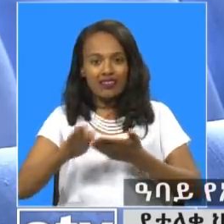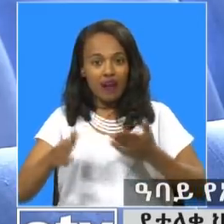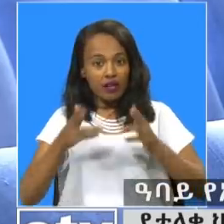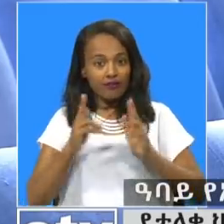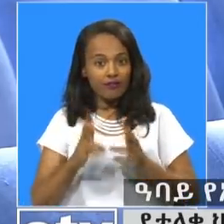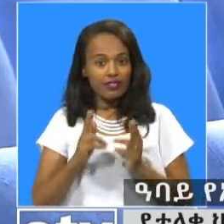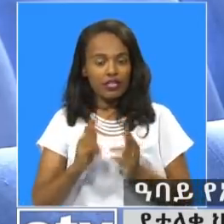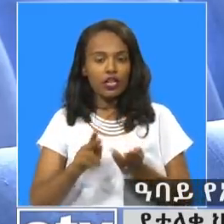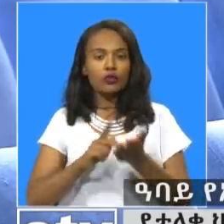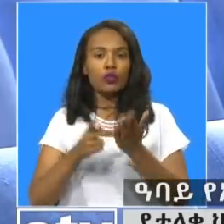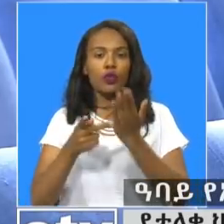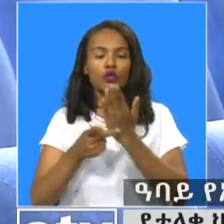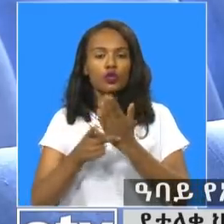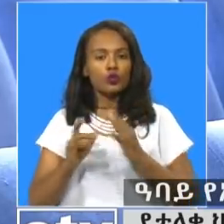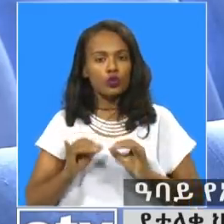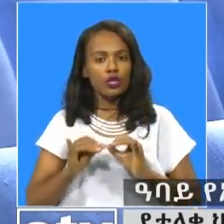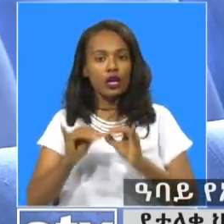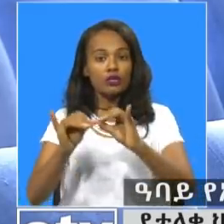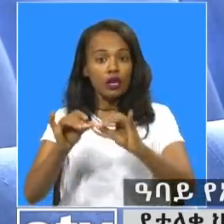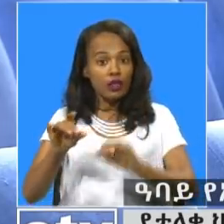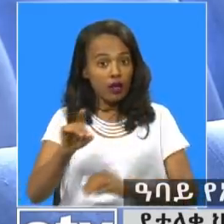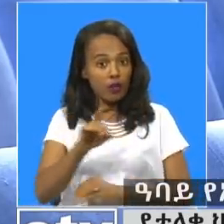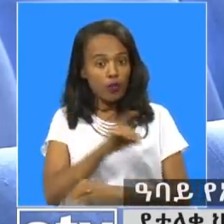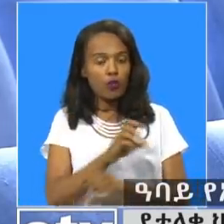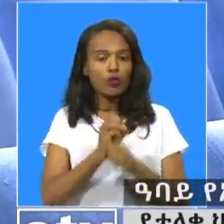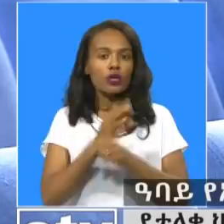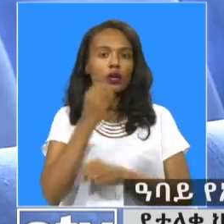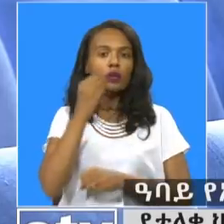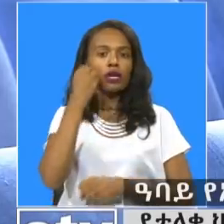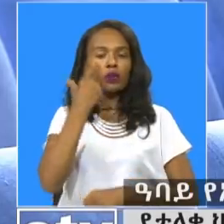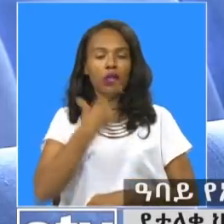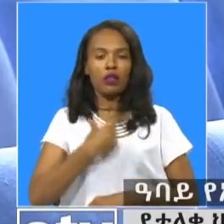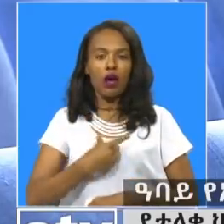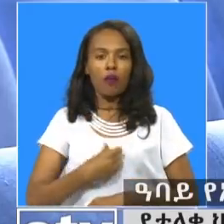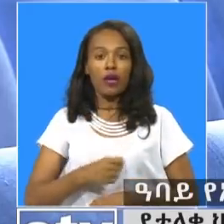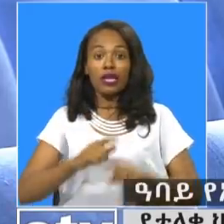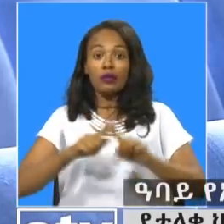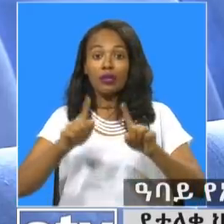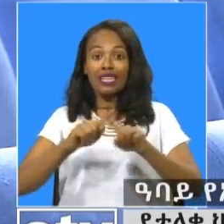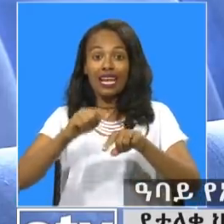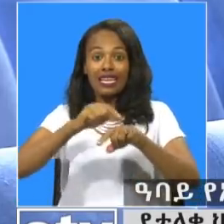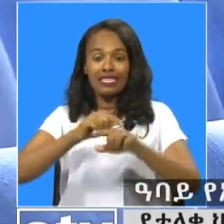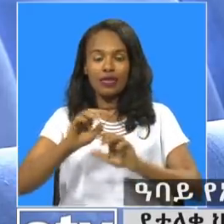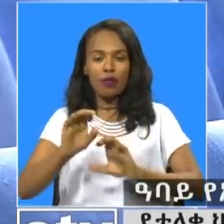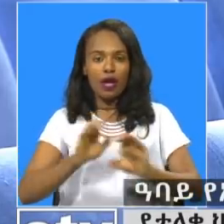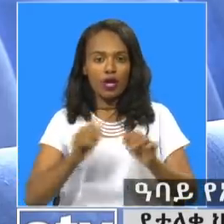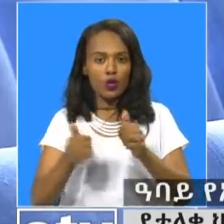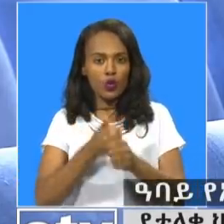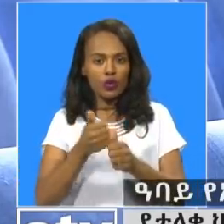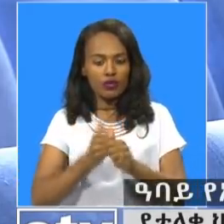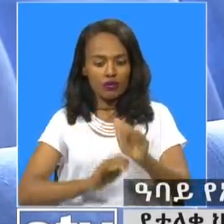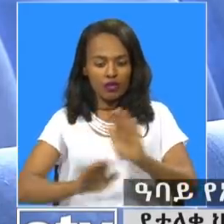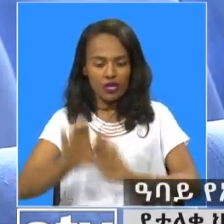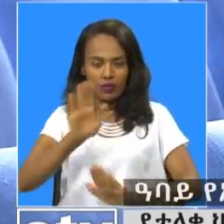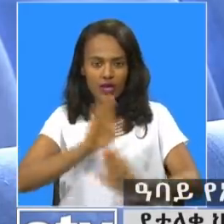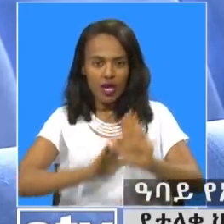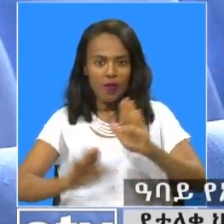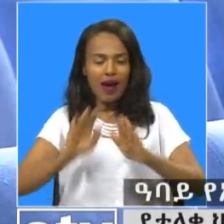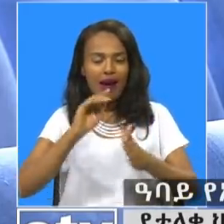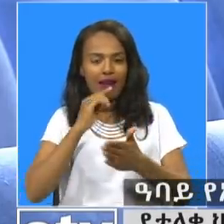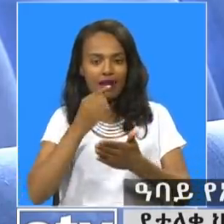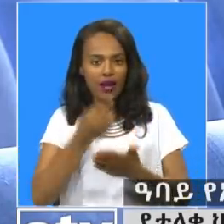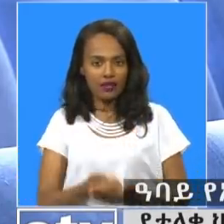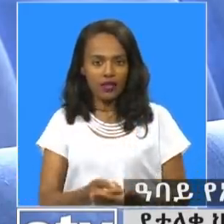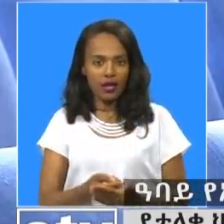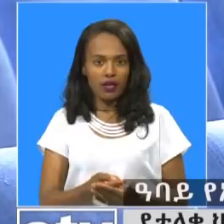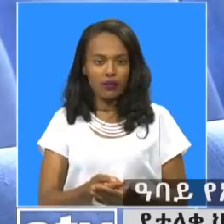ፍጥነት ፕሮጀክቱን ያስቀጠለ መሆኑን የምክር ቤት አባላት በተለያየ ጊዜ ባካያነው ክትትልና ግምገማ